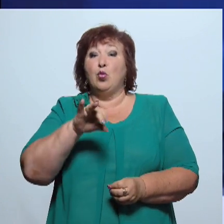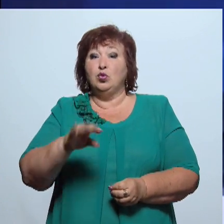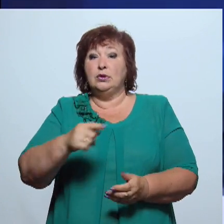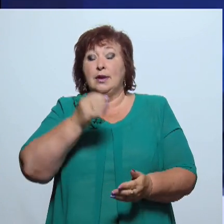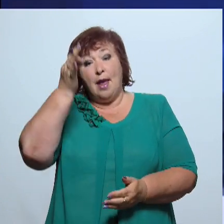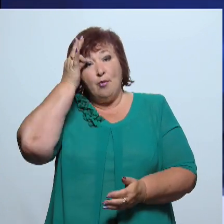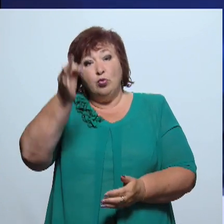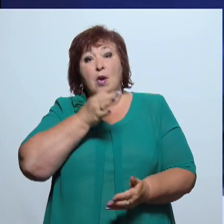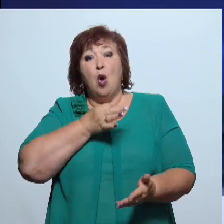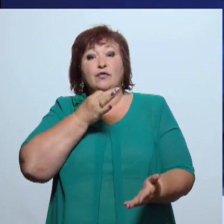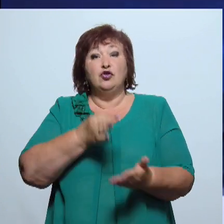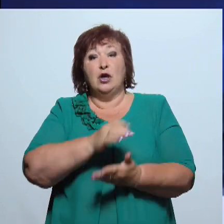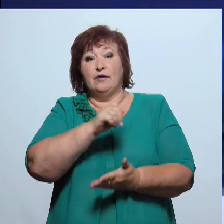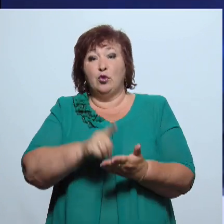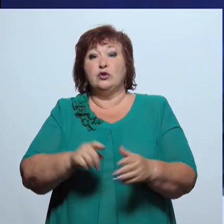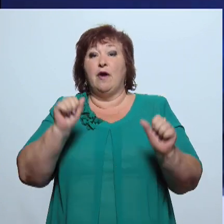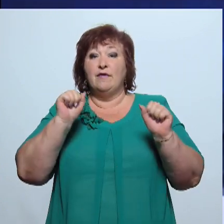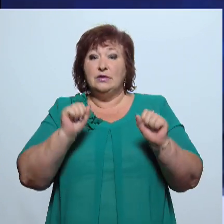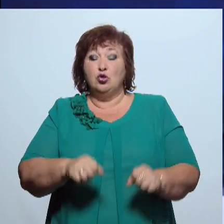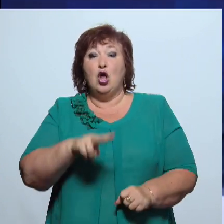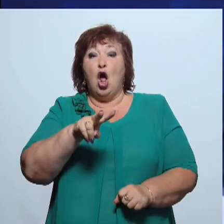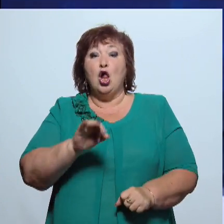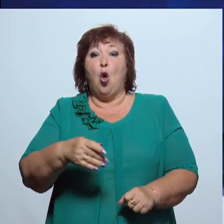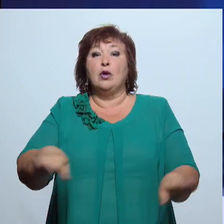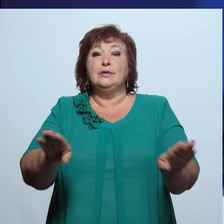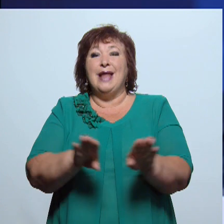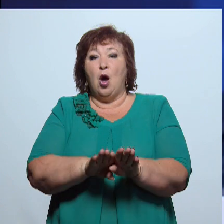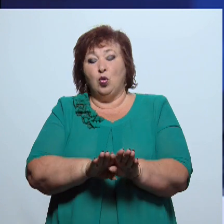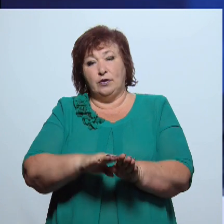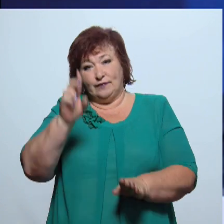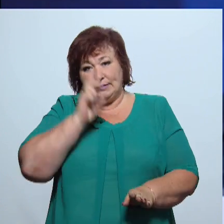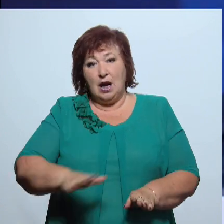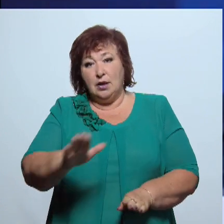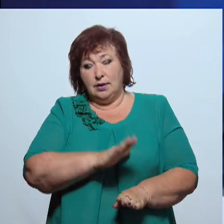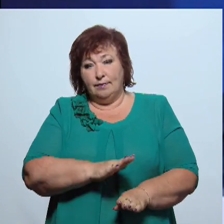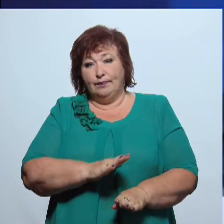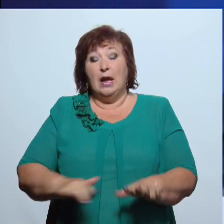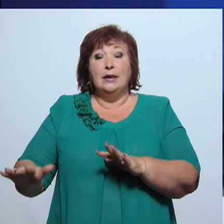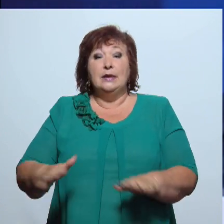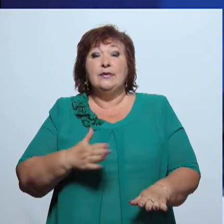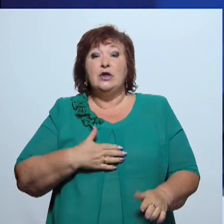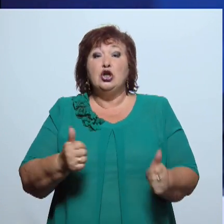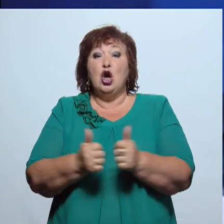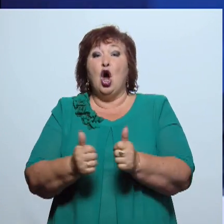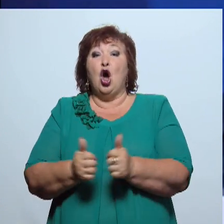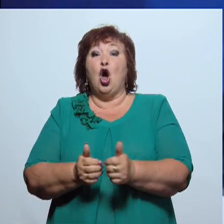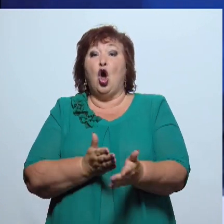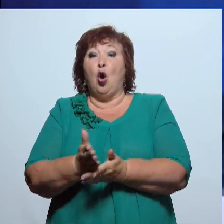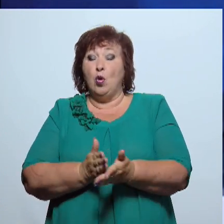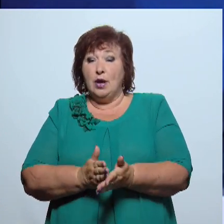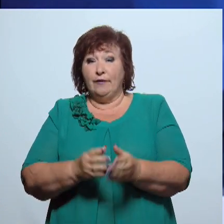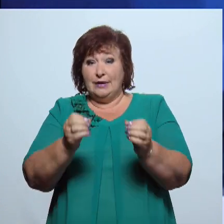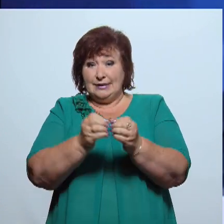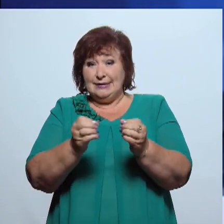напомнил, отвечая на вопрос о возможном локдауне в стране. Действия наших коллег в отдельных вот этих